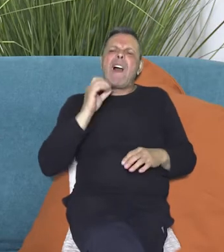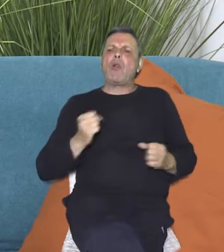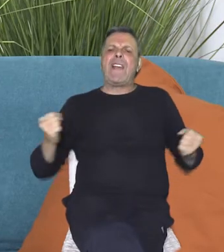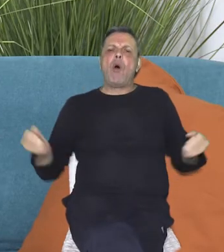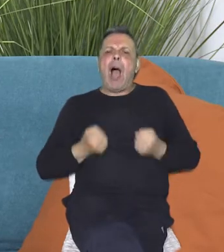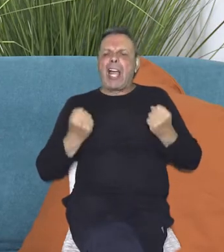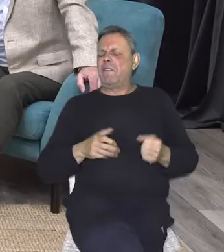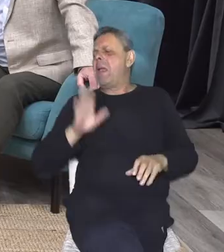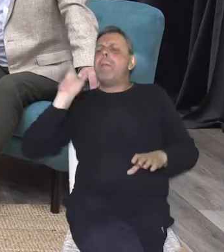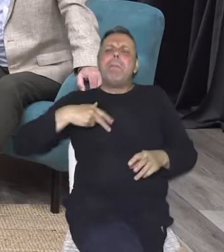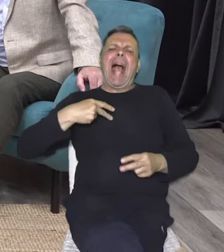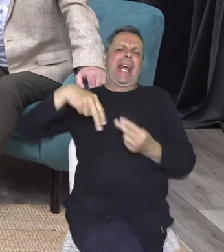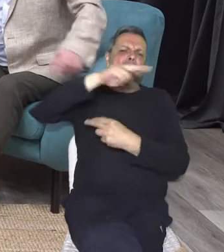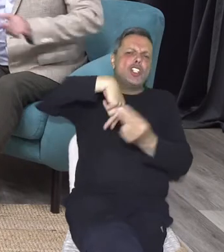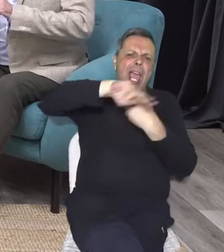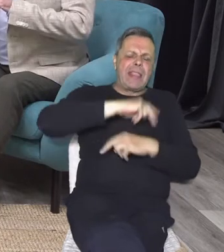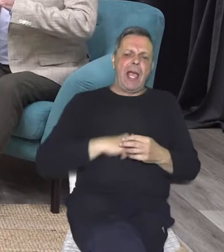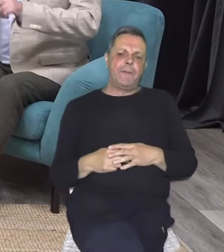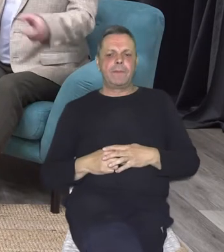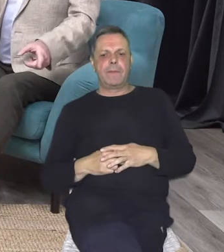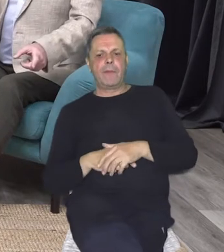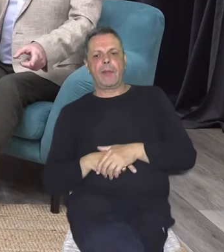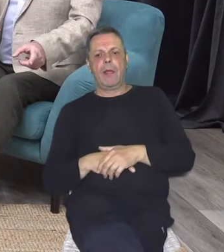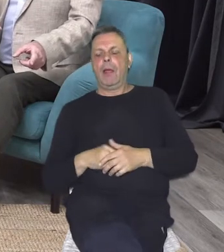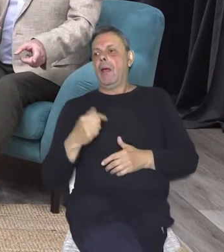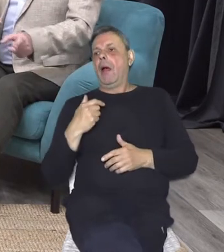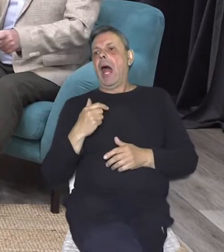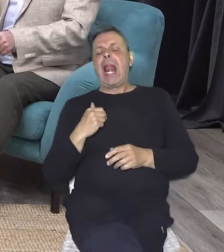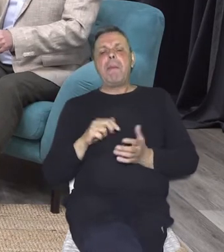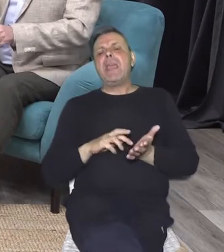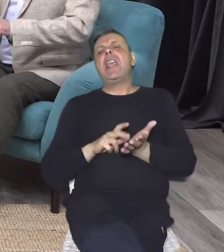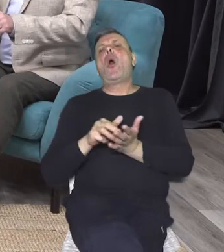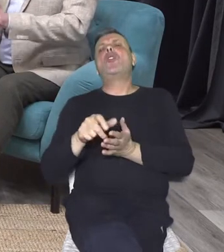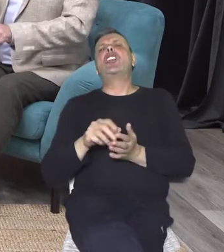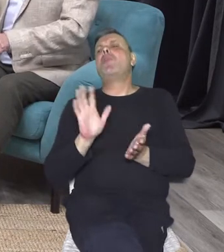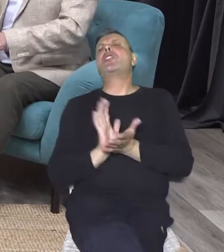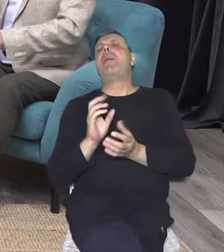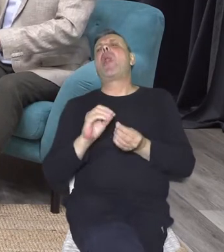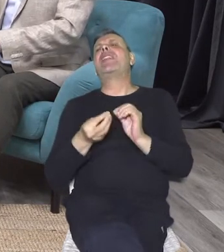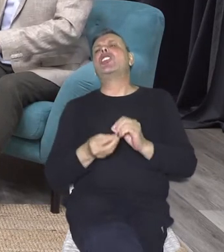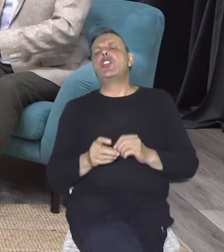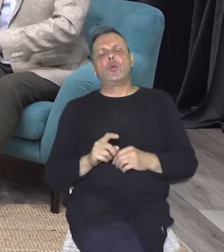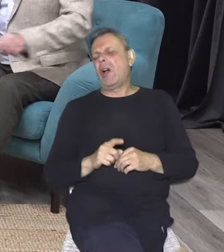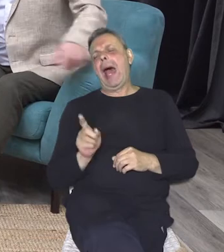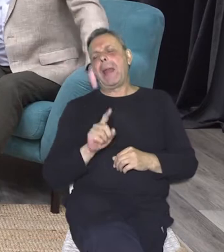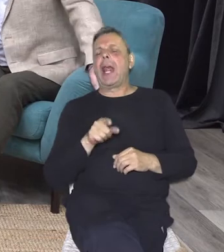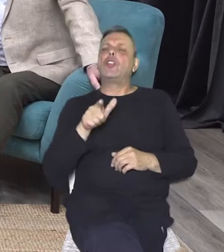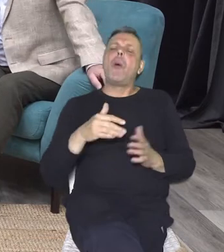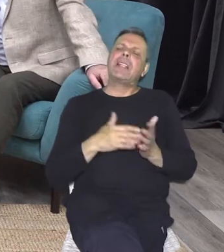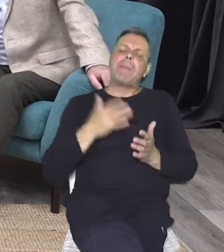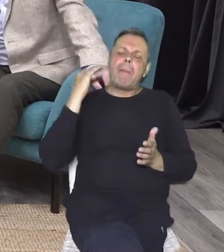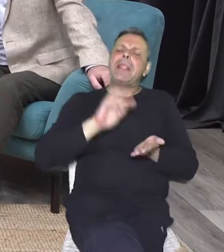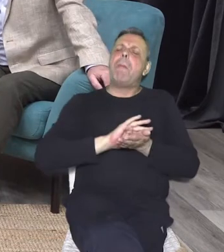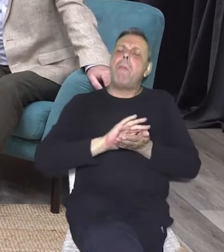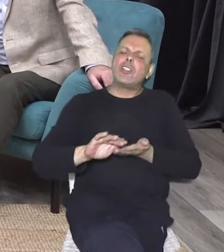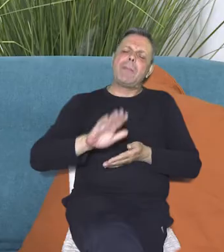svakodnevno aktivni, barem nekom šetnjom ili možda... Ali ne on odlaskom na tržnicu ili u dućan, pa reći ja sam šetao. Ne. To bi trebalo biti